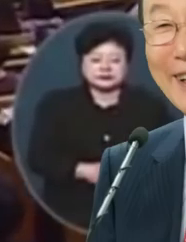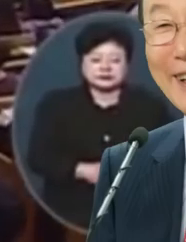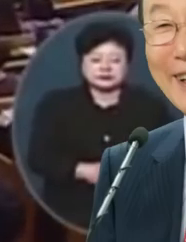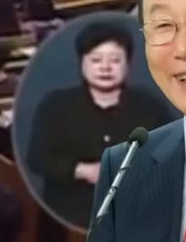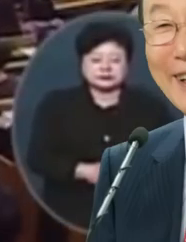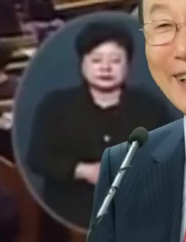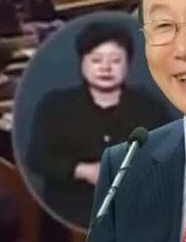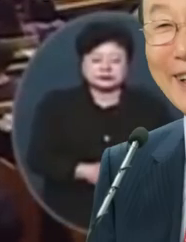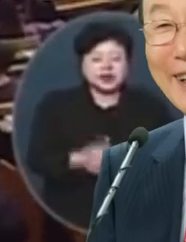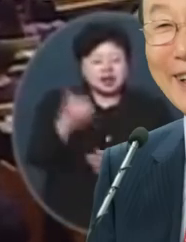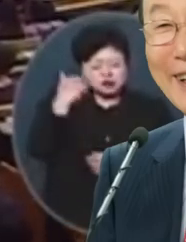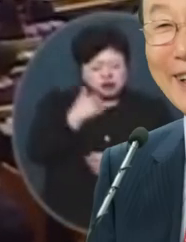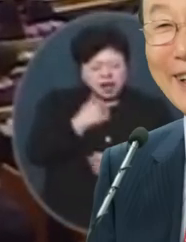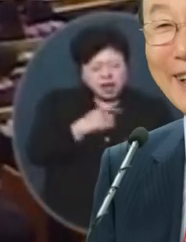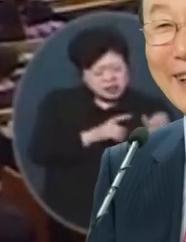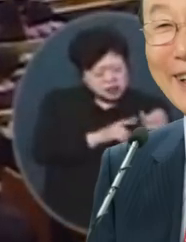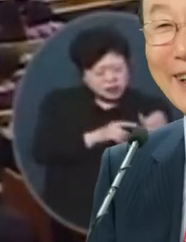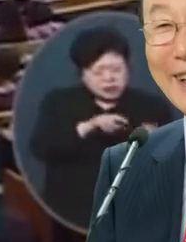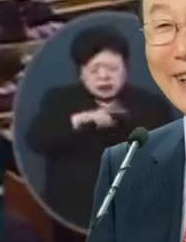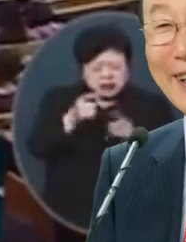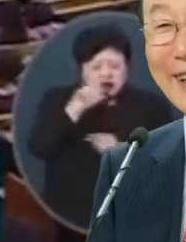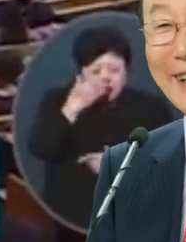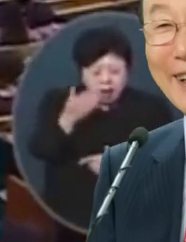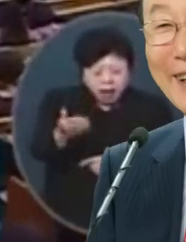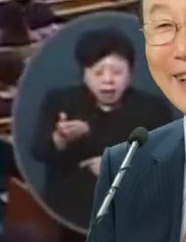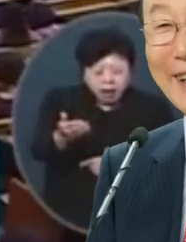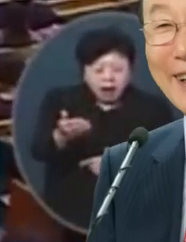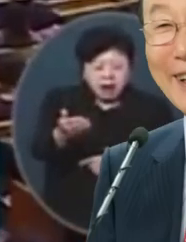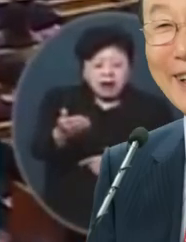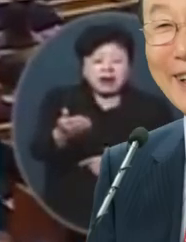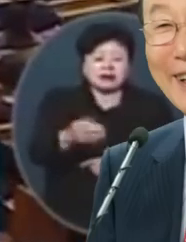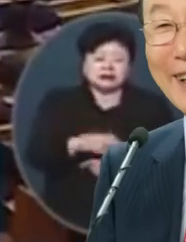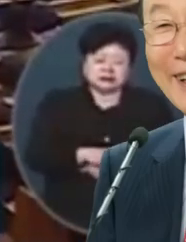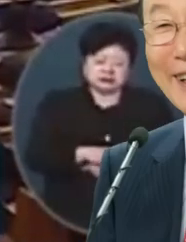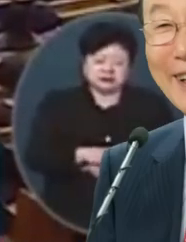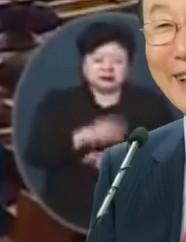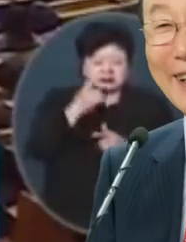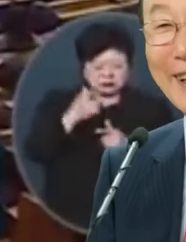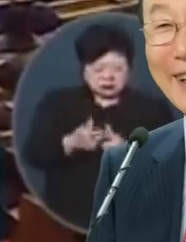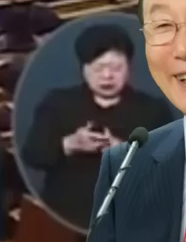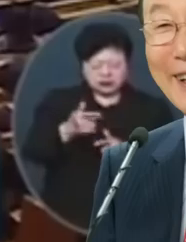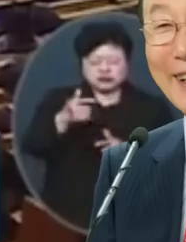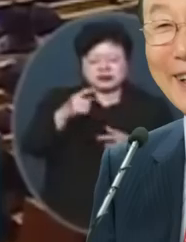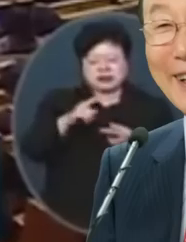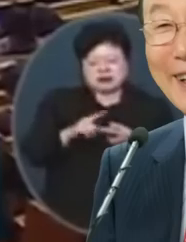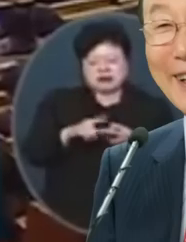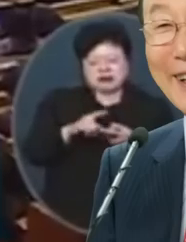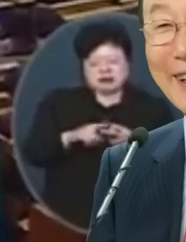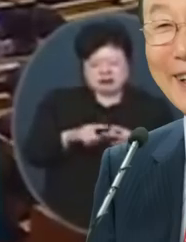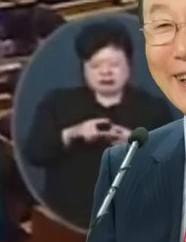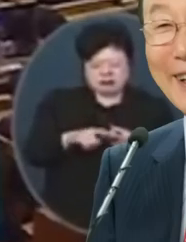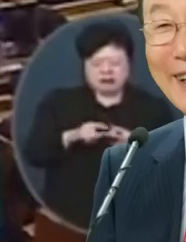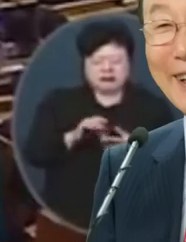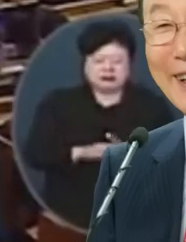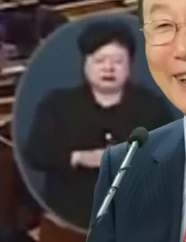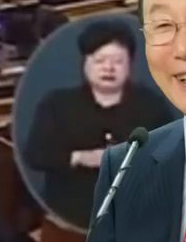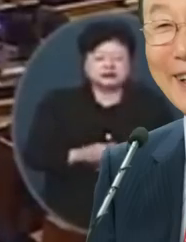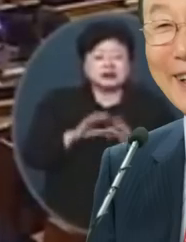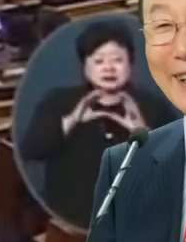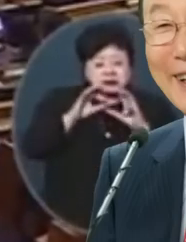아니겠습니까? 누가 이 여인을 살려낼 수 있을 것인가? 여러분, 우리가 생각해 봐야 되는 것입니다. 이